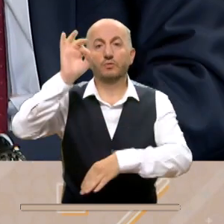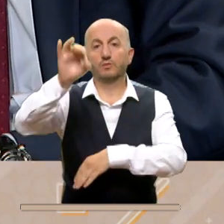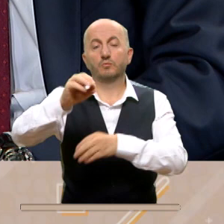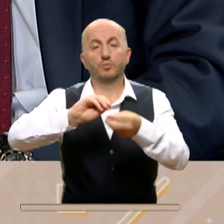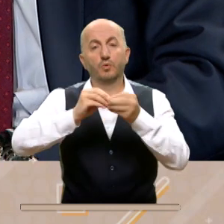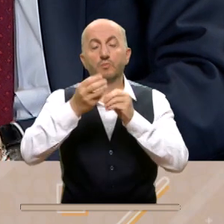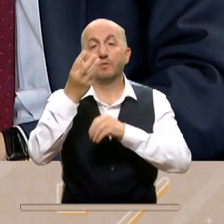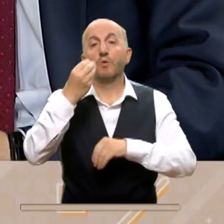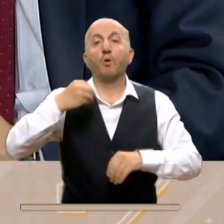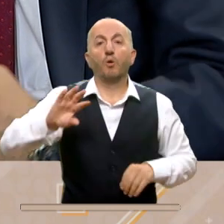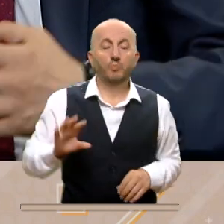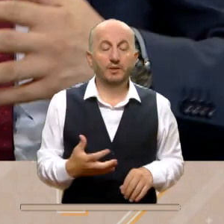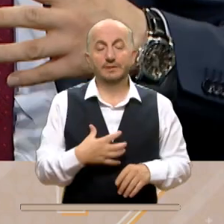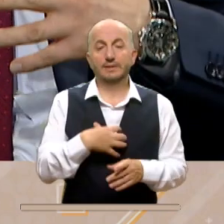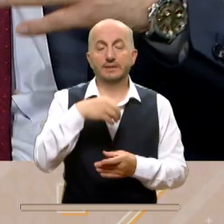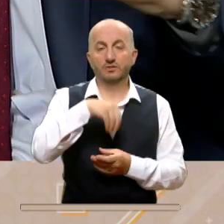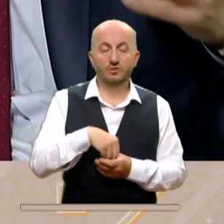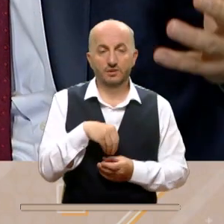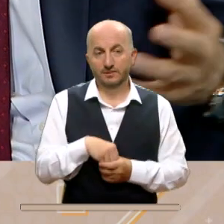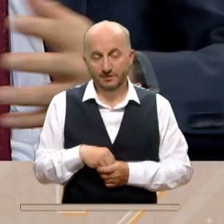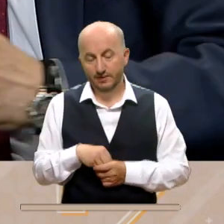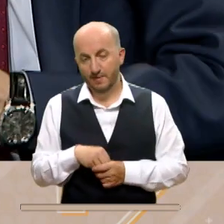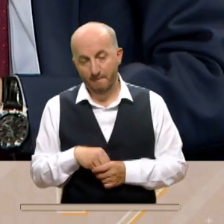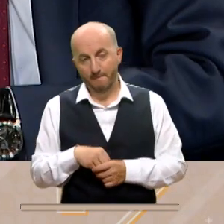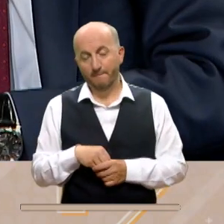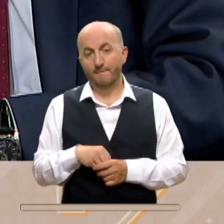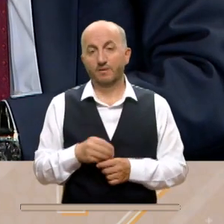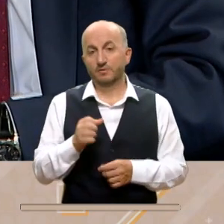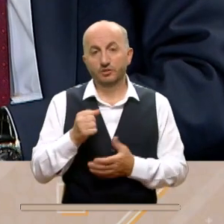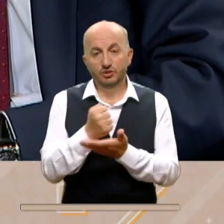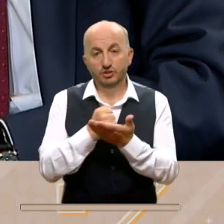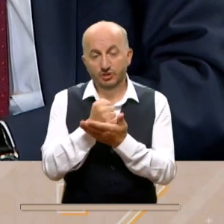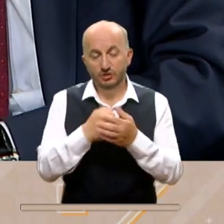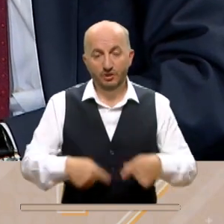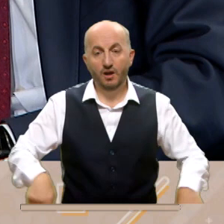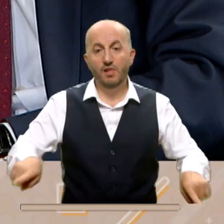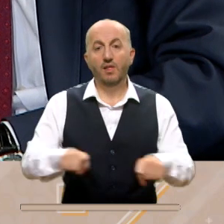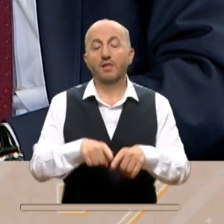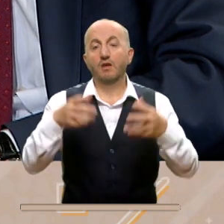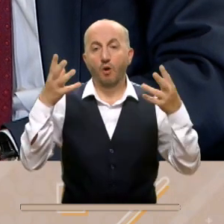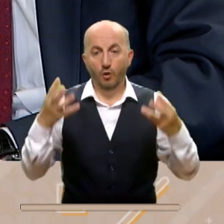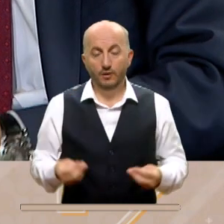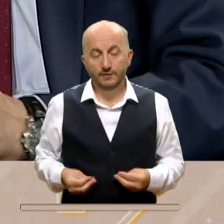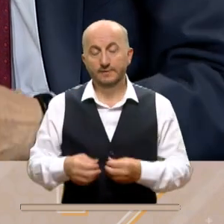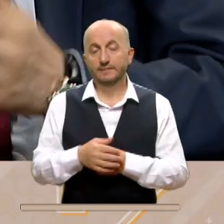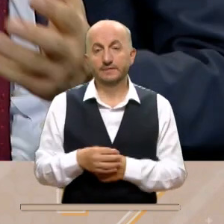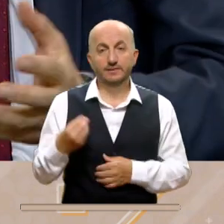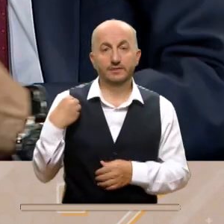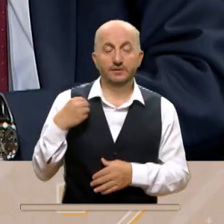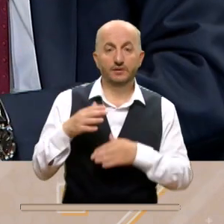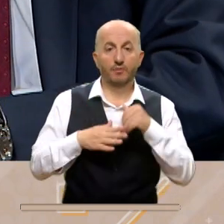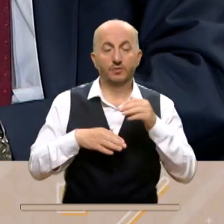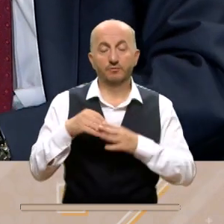olmayan, kendi içinde efendim yeşil alanları bulunan, yeni yapılmış